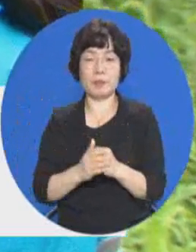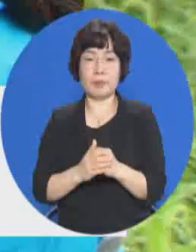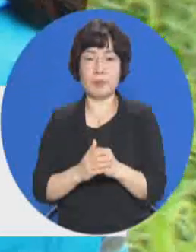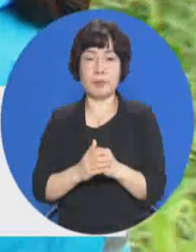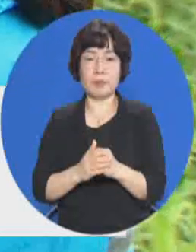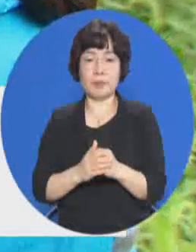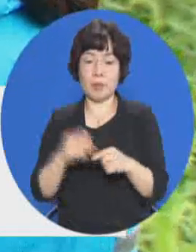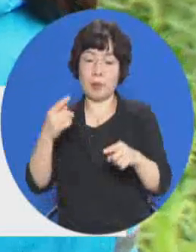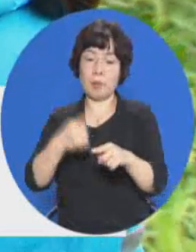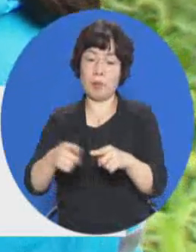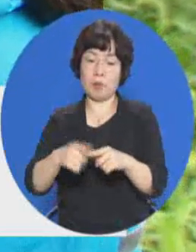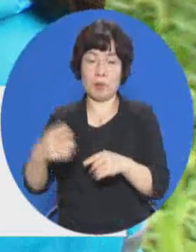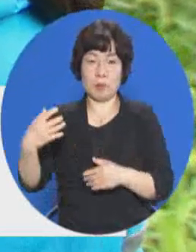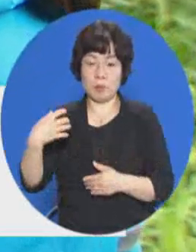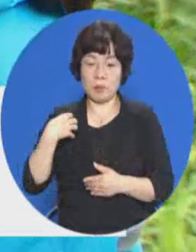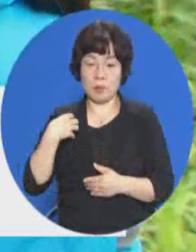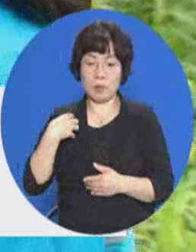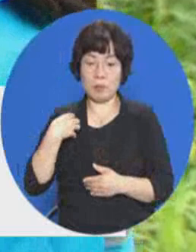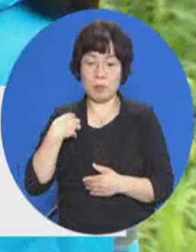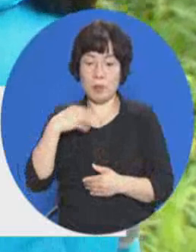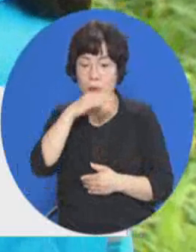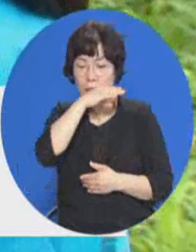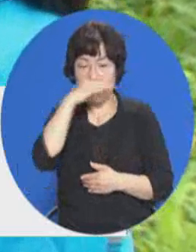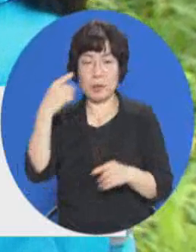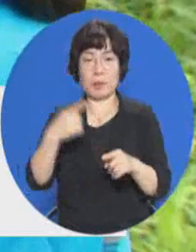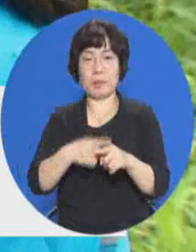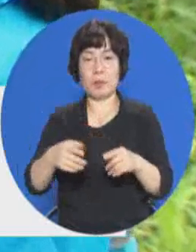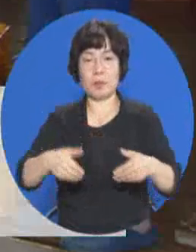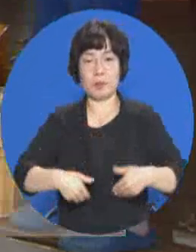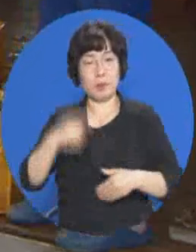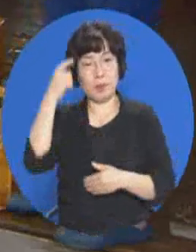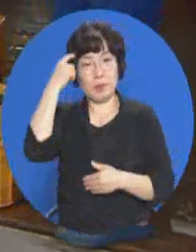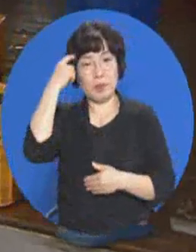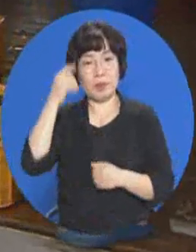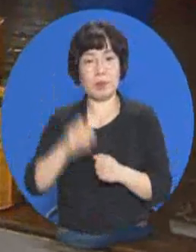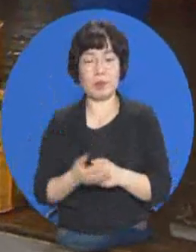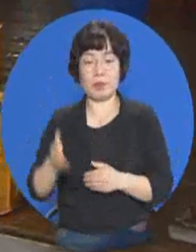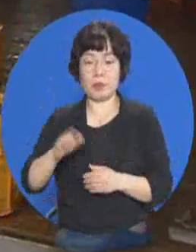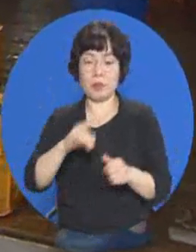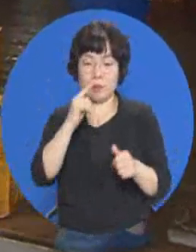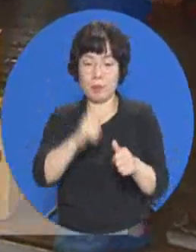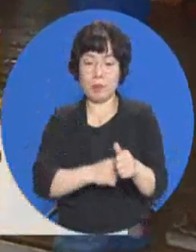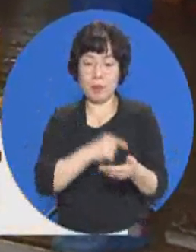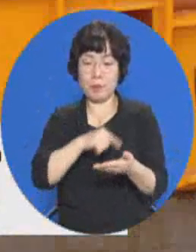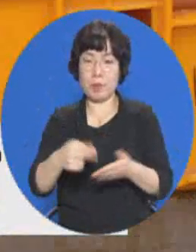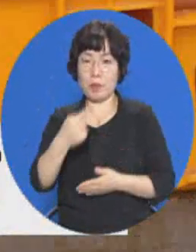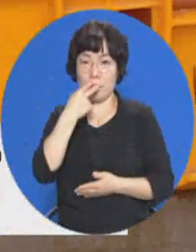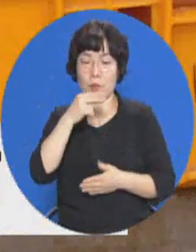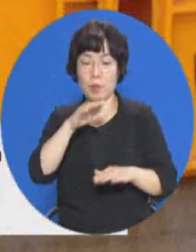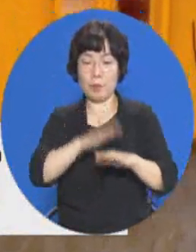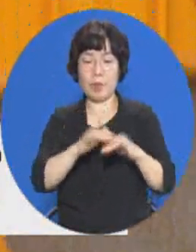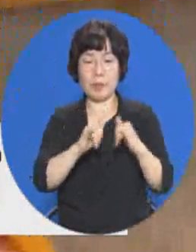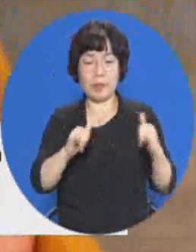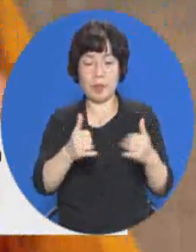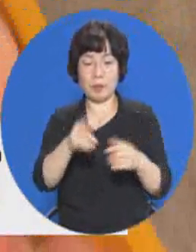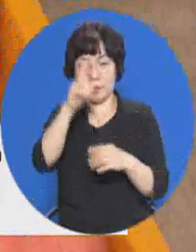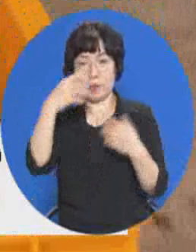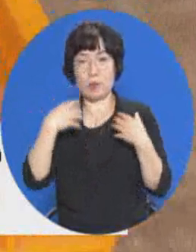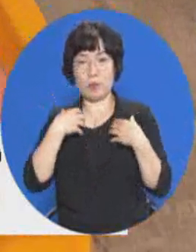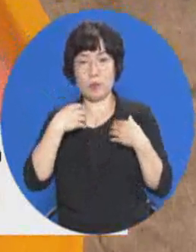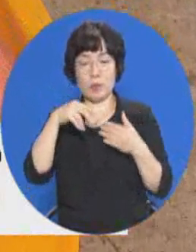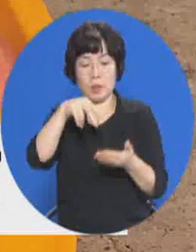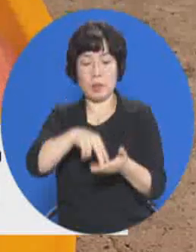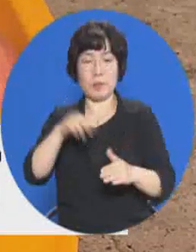정도 먼저 평가를 해서 제대로 된 평가를 해야 되지 않냐. 그러나 재해보험을 바라보는 농민들과 정부의